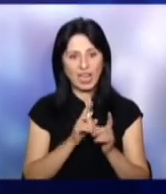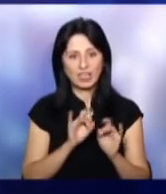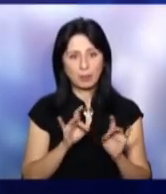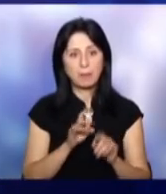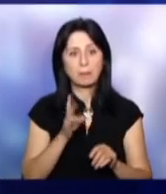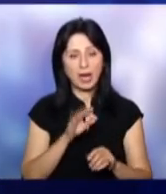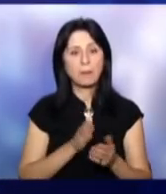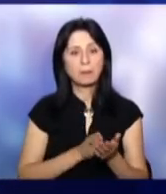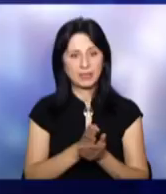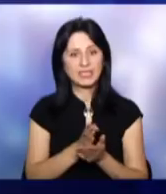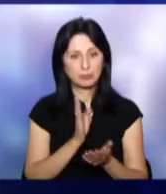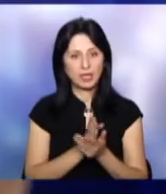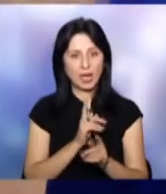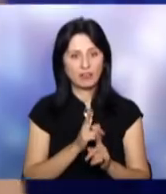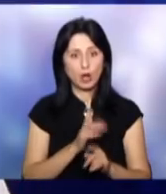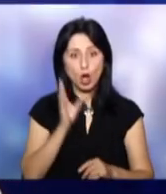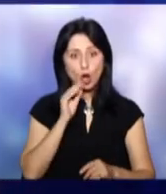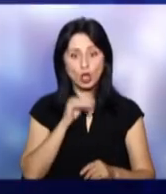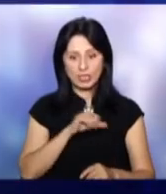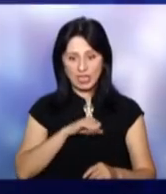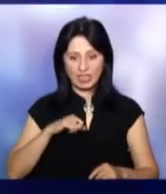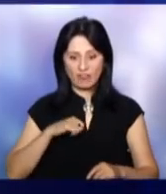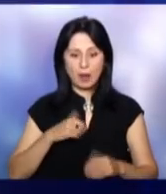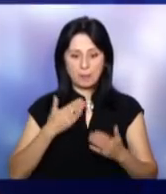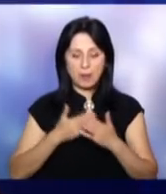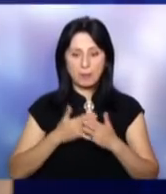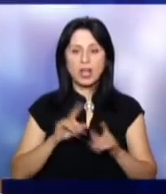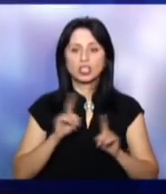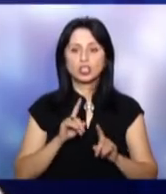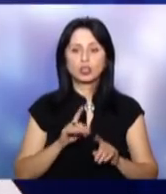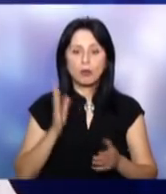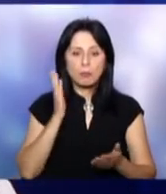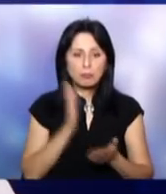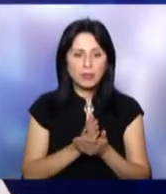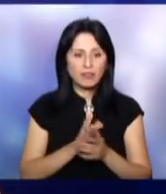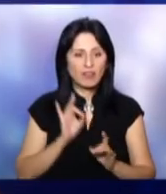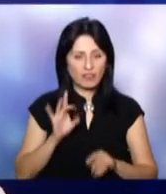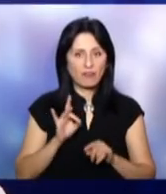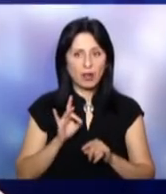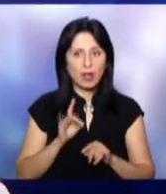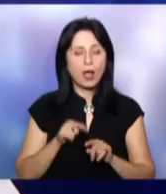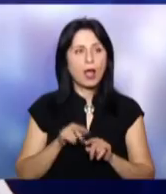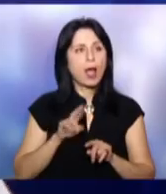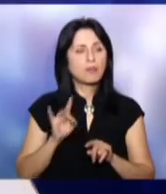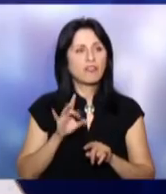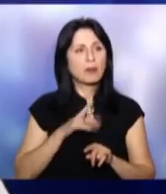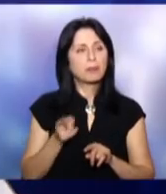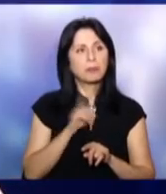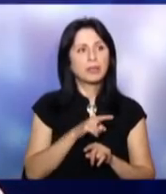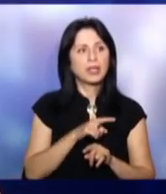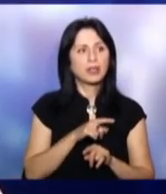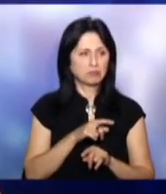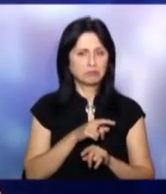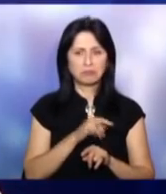ასე, მაგრამ პრინციპი ეს გახლავთ, რომ თავისთავად ამ სიმპტომს თუ კი ჩავთვლით როგორც უსაფრთხო სიმპტომს, უკვე თანდათან